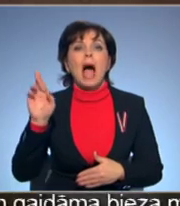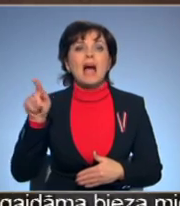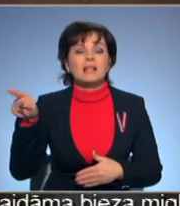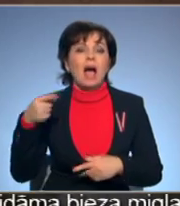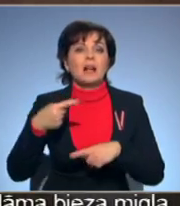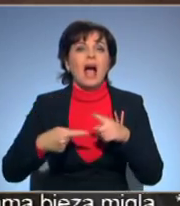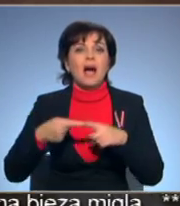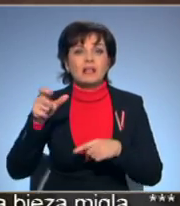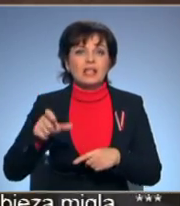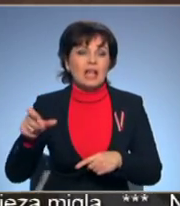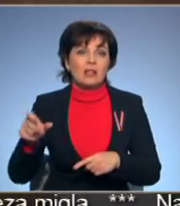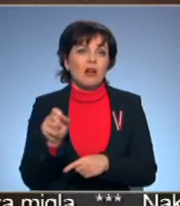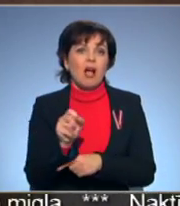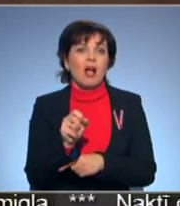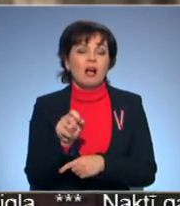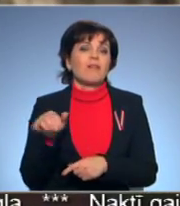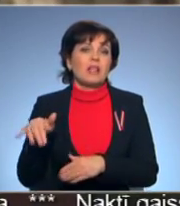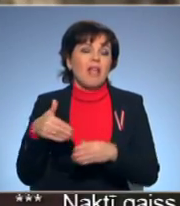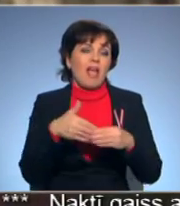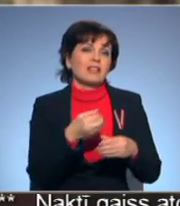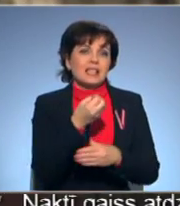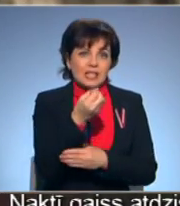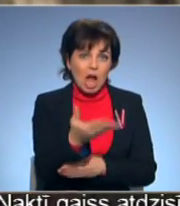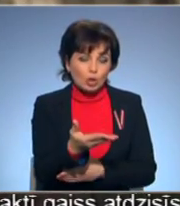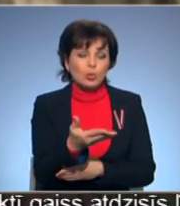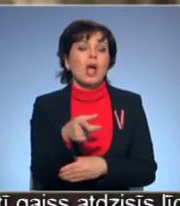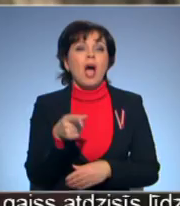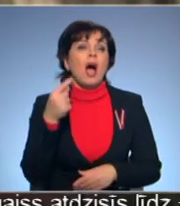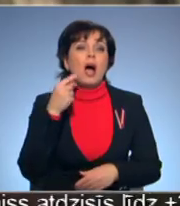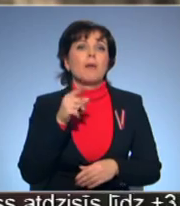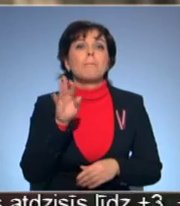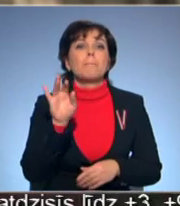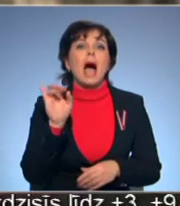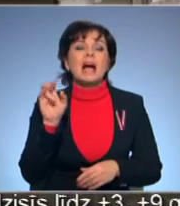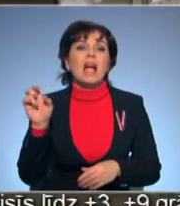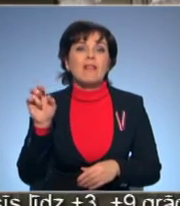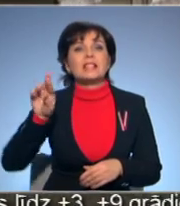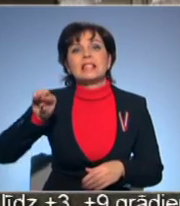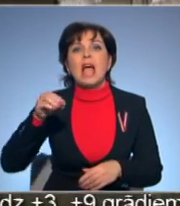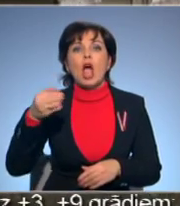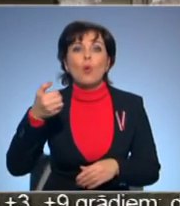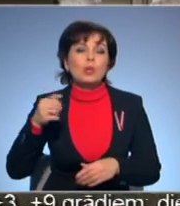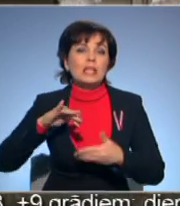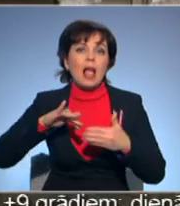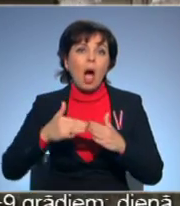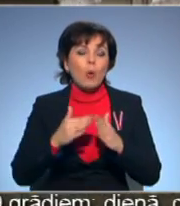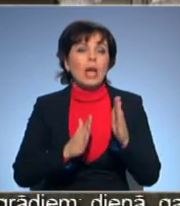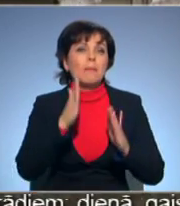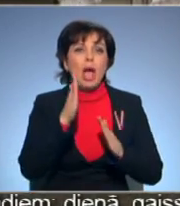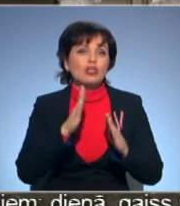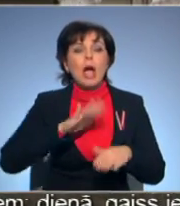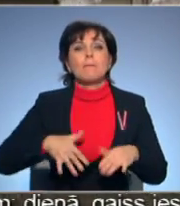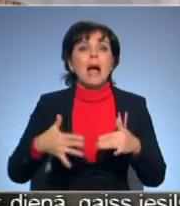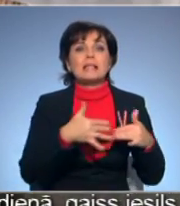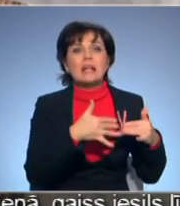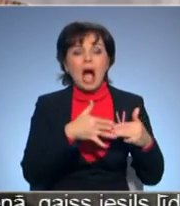kas varbūt arī lika tos ziedus. Bilinski zina stāstīt, ka Barkavas un Degumnieku puses lauki un meži vēl ilgi pēc kara gadiem